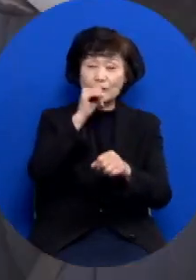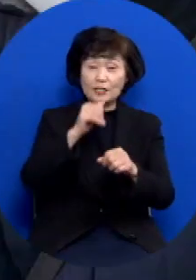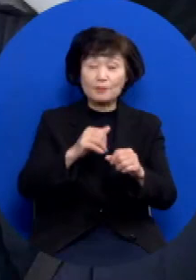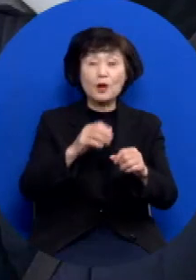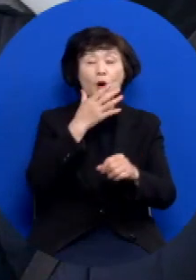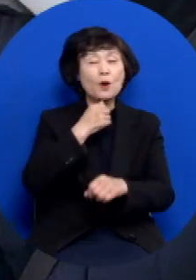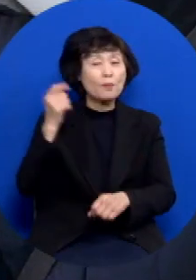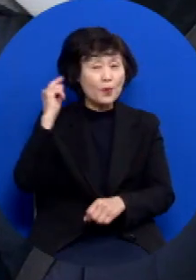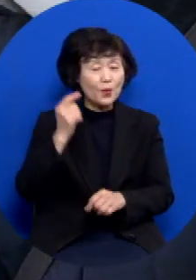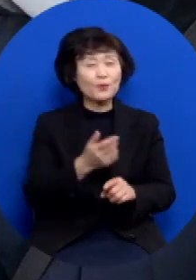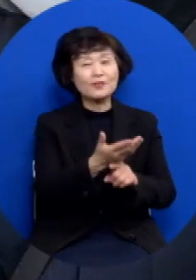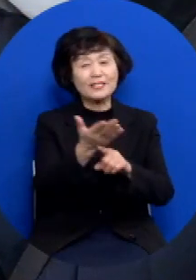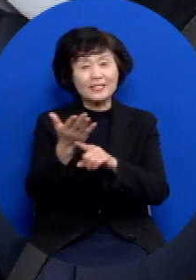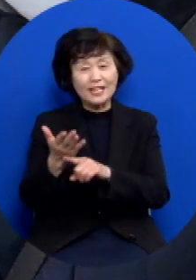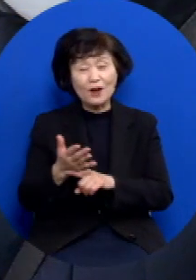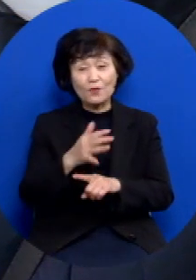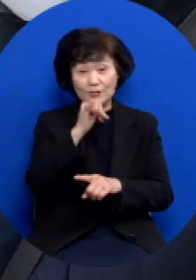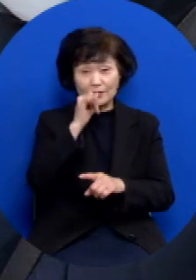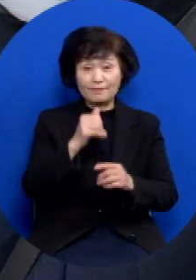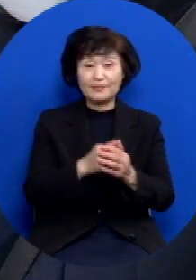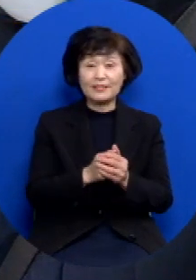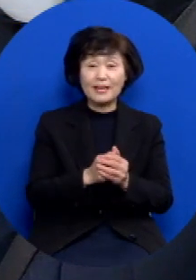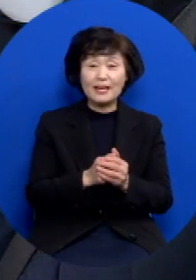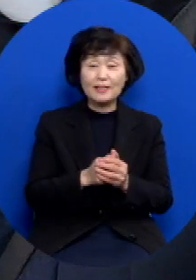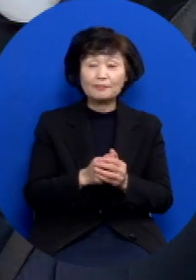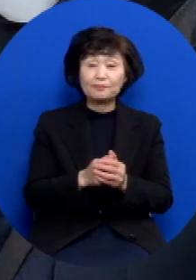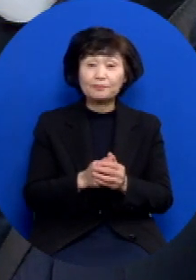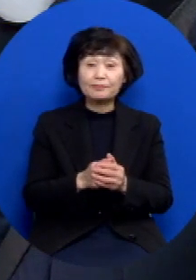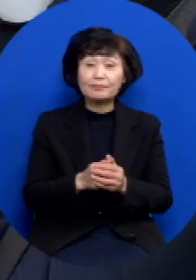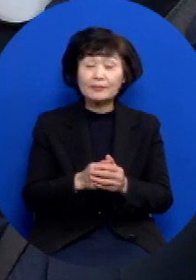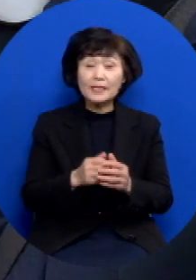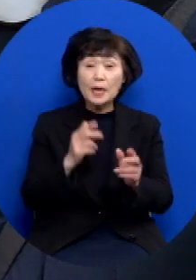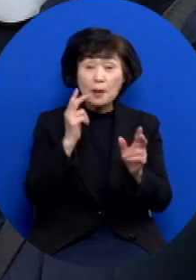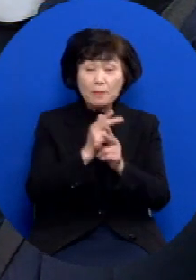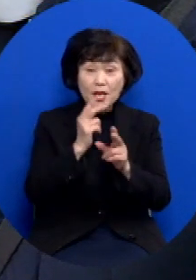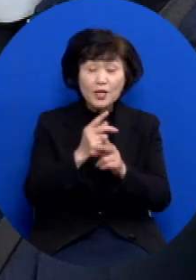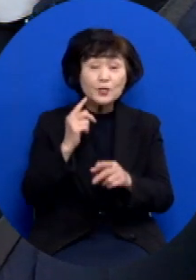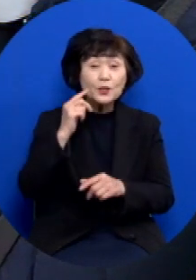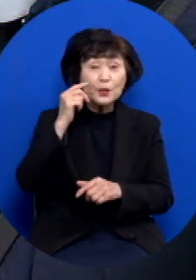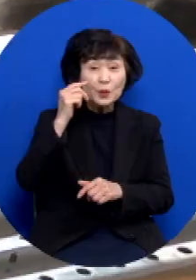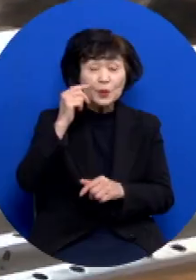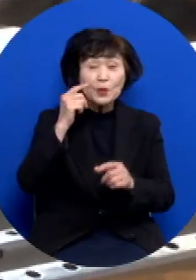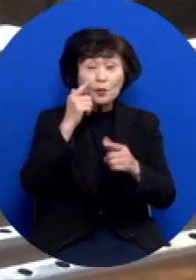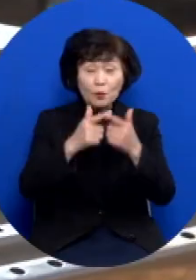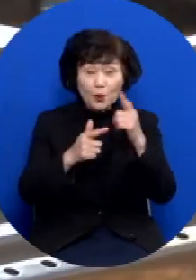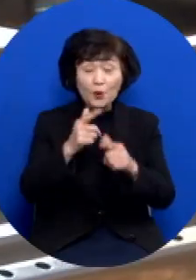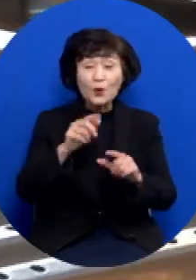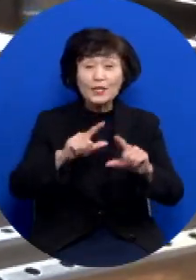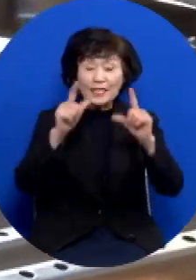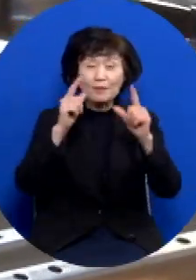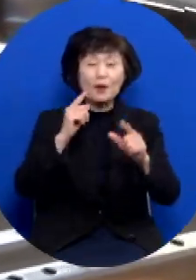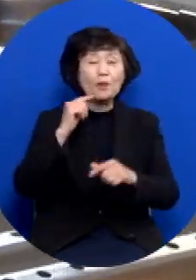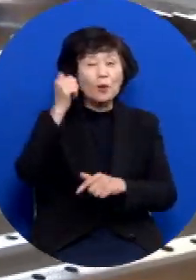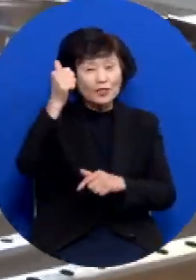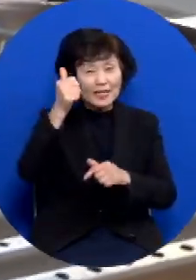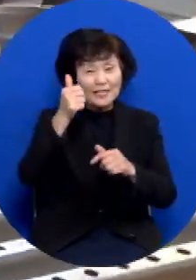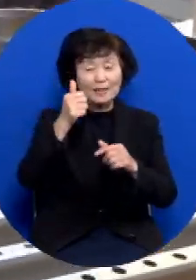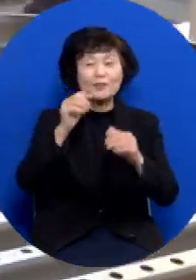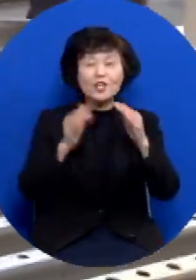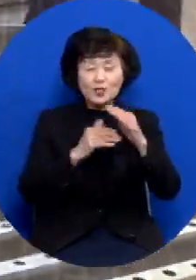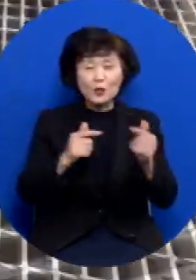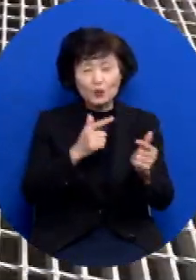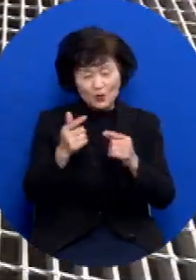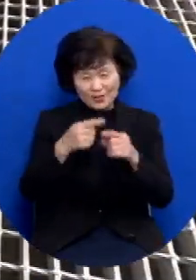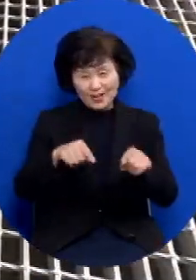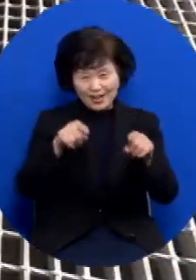전하고 있습니다. 특별히 남광현 위임 목사도 매주 목요일 길거리 전도에 나섭니다. 교역자와 성도 모두